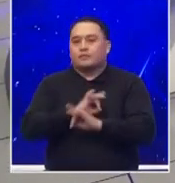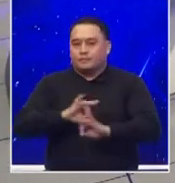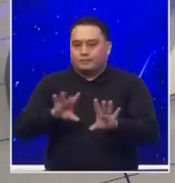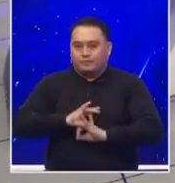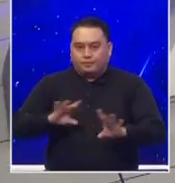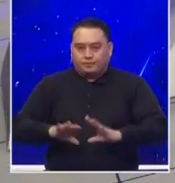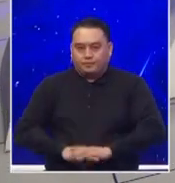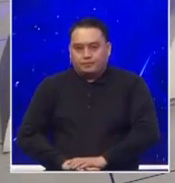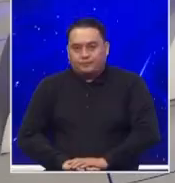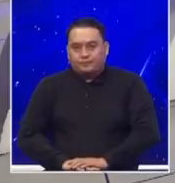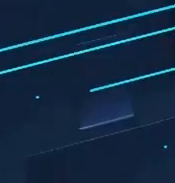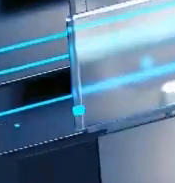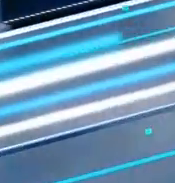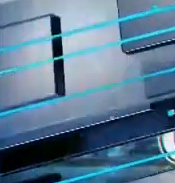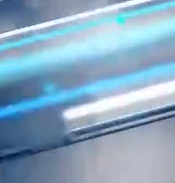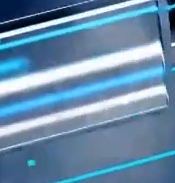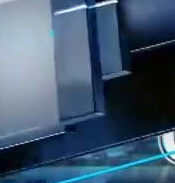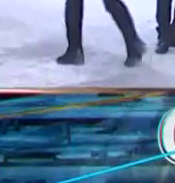выпуске.